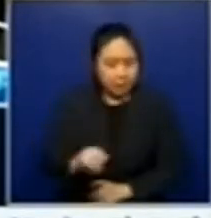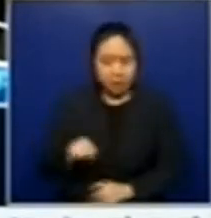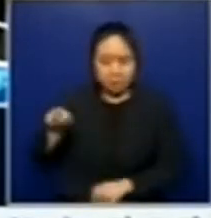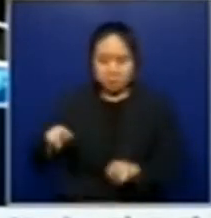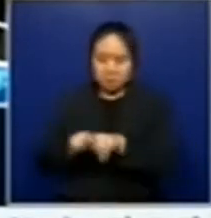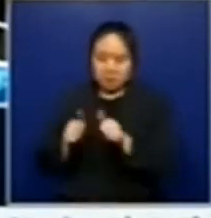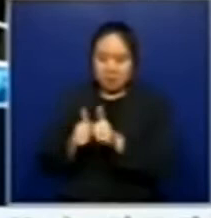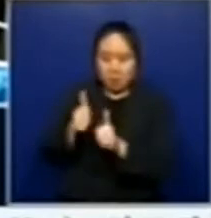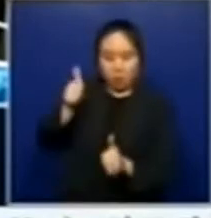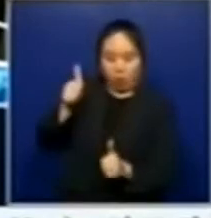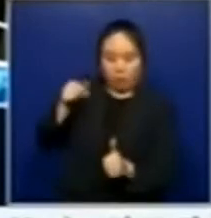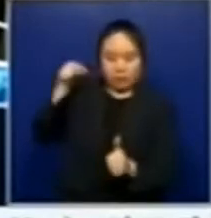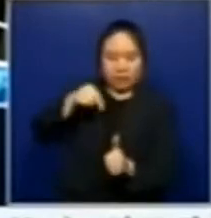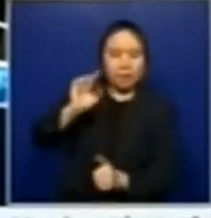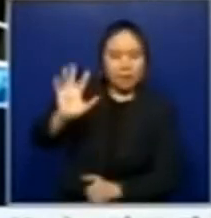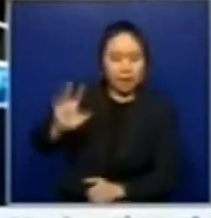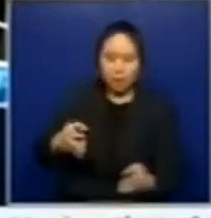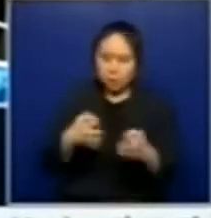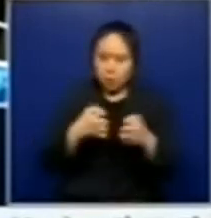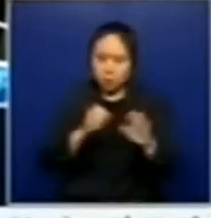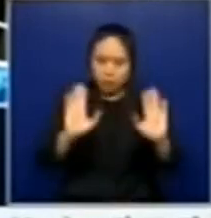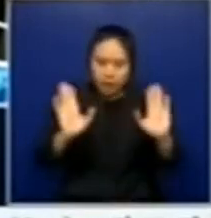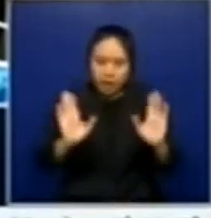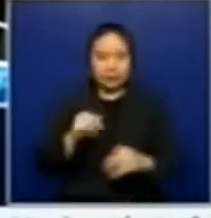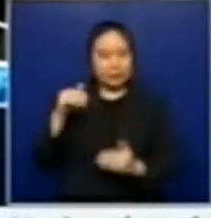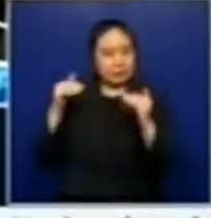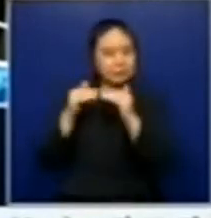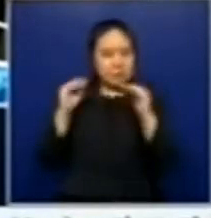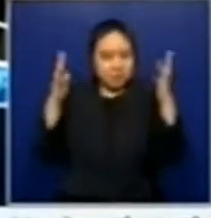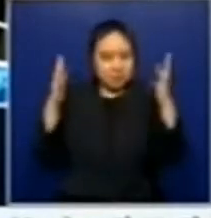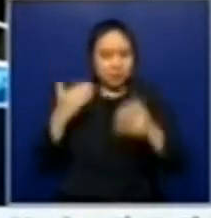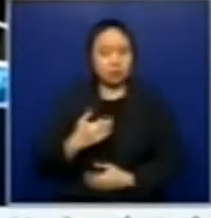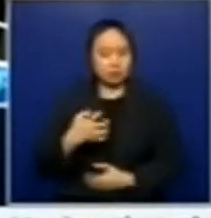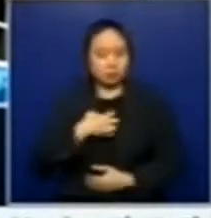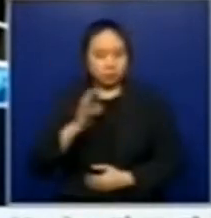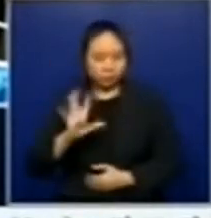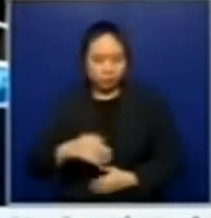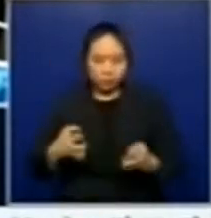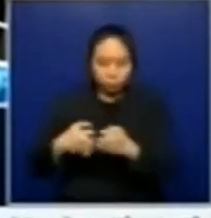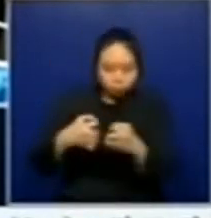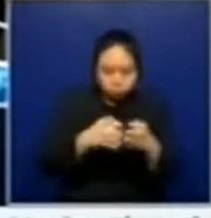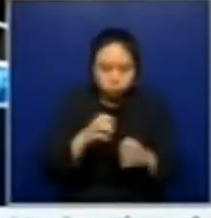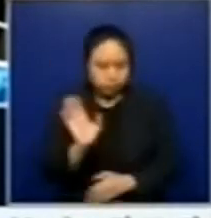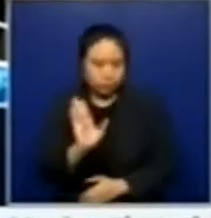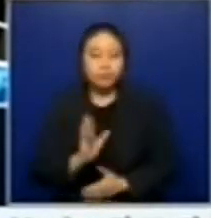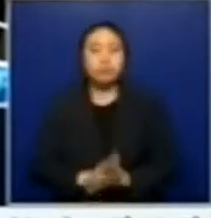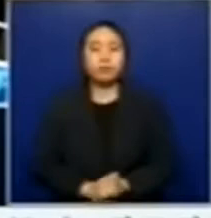านครับท่านยุ่งกับเขาไม่ได้ครับท่านไม่มีสิทธิ์เราไม่ต้องการให้มีการแทรกแซงเกิดขึ้น